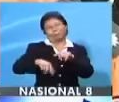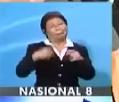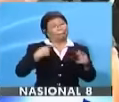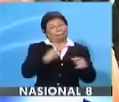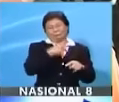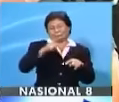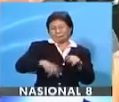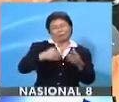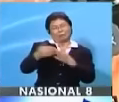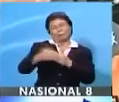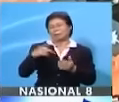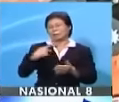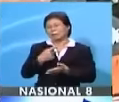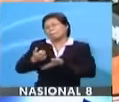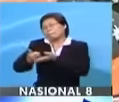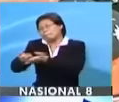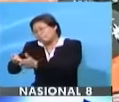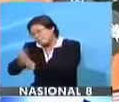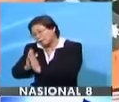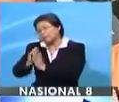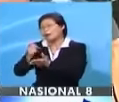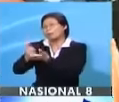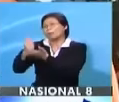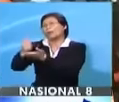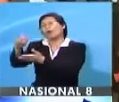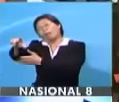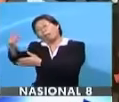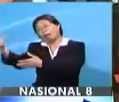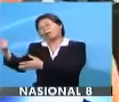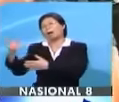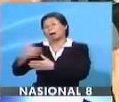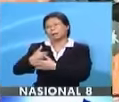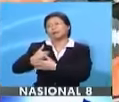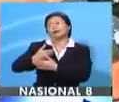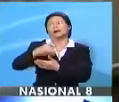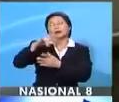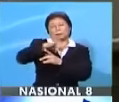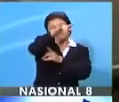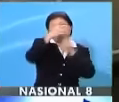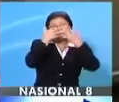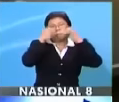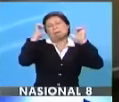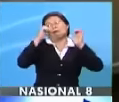daripada agensi lain yang mungkin mempunyai aset yang lebih berupayaan.